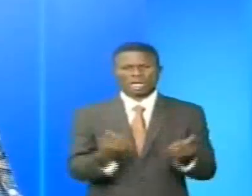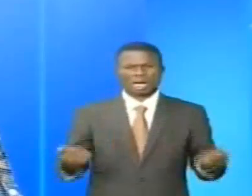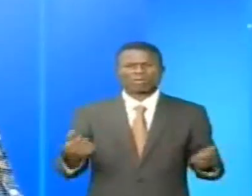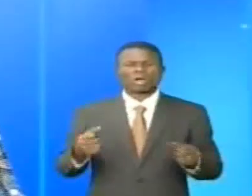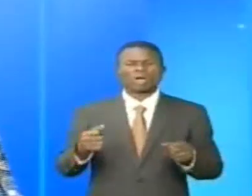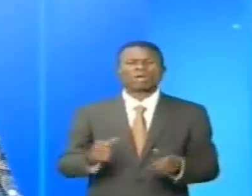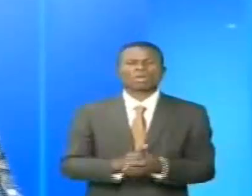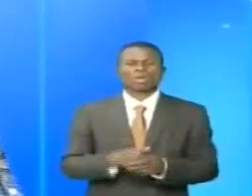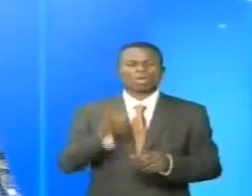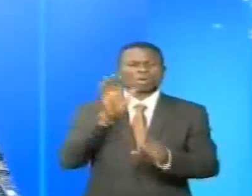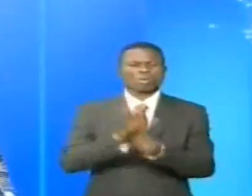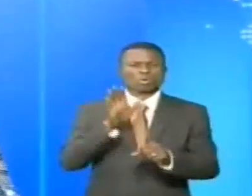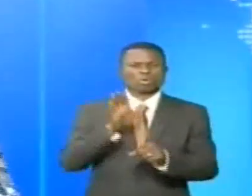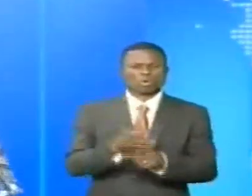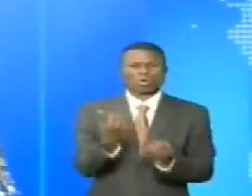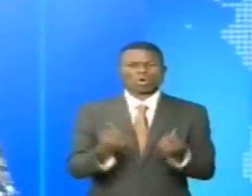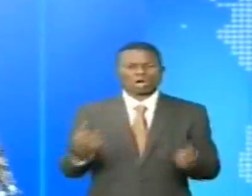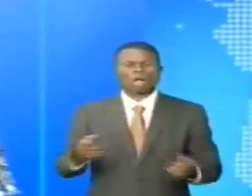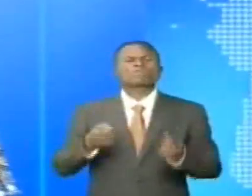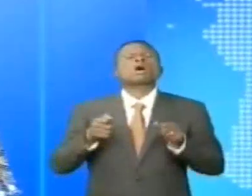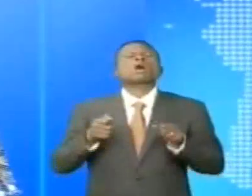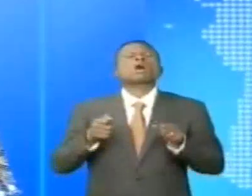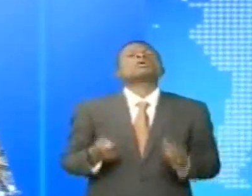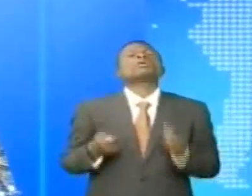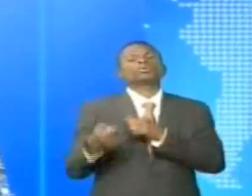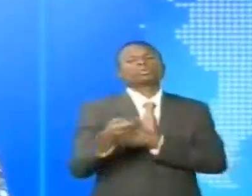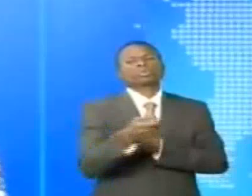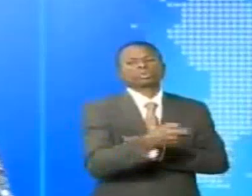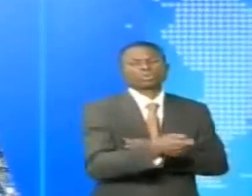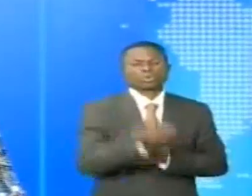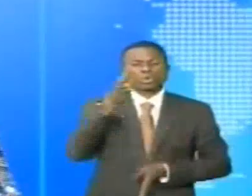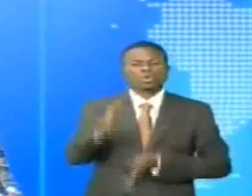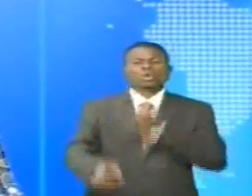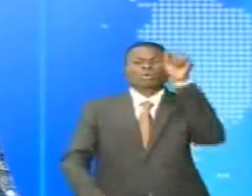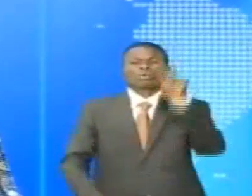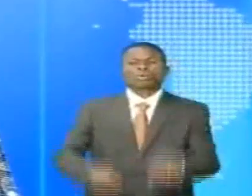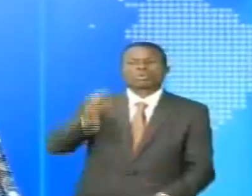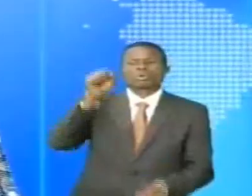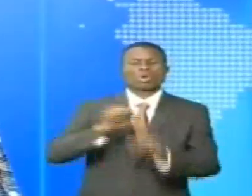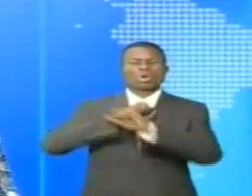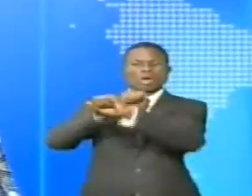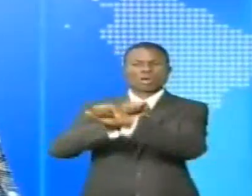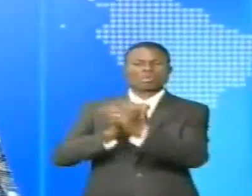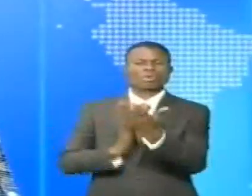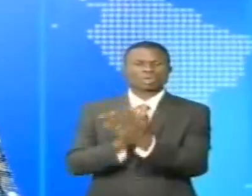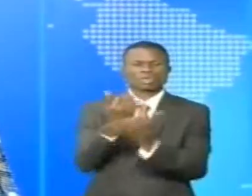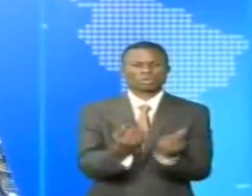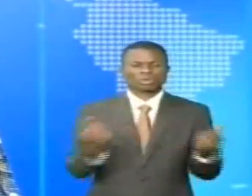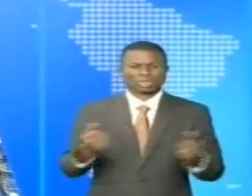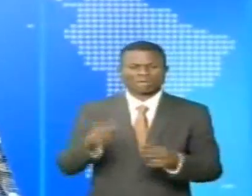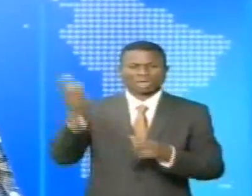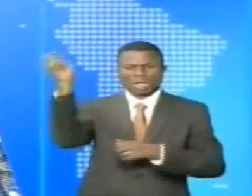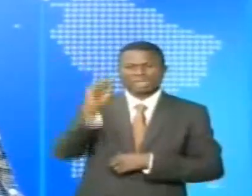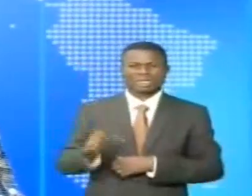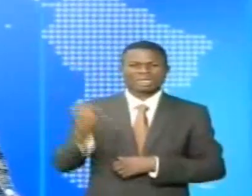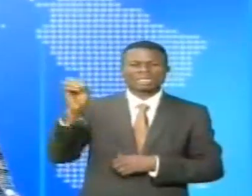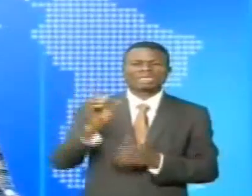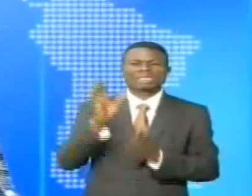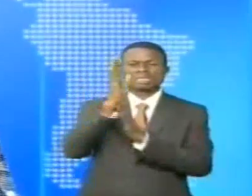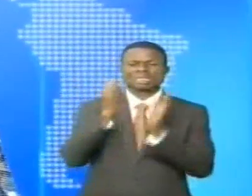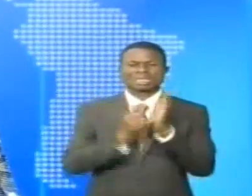des centaines d'enfants par le pouvoir de l'apartheid lors d'une marche pour la défense de leurs droits à Soweto le 16